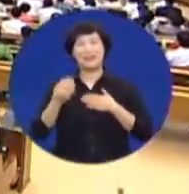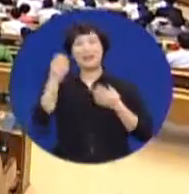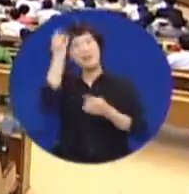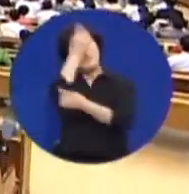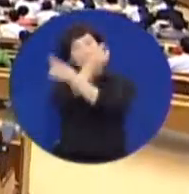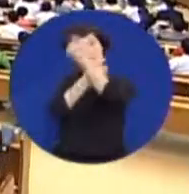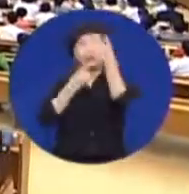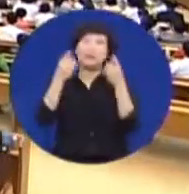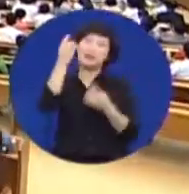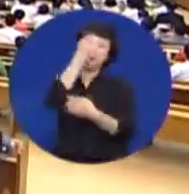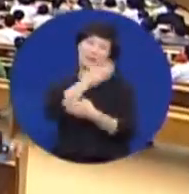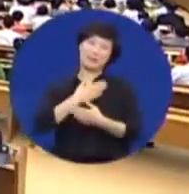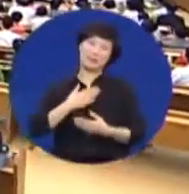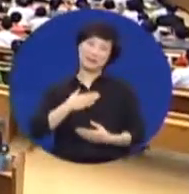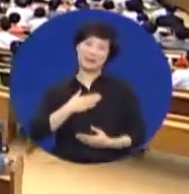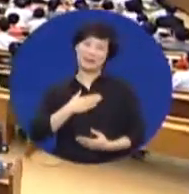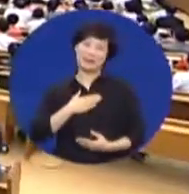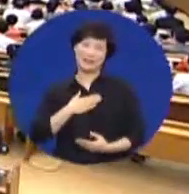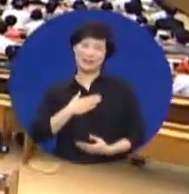황홀하기만 하자 이 말이야.